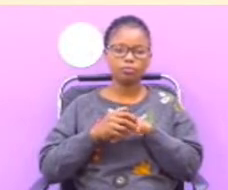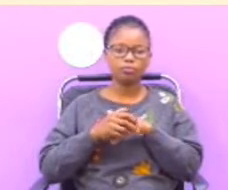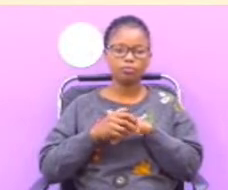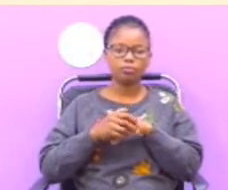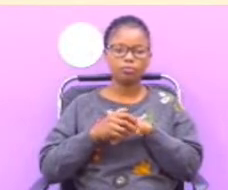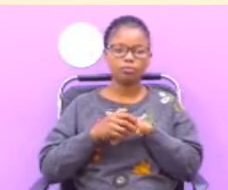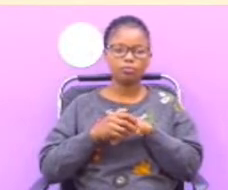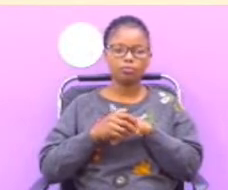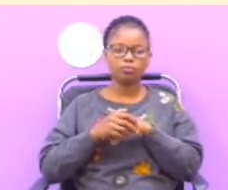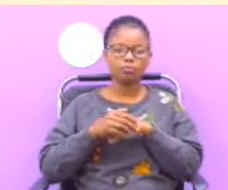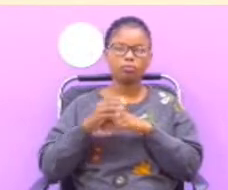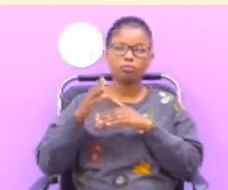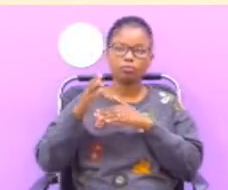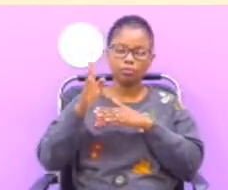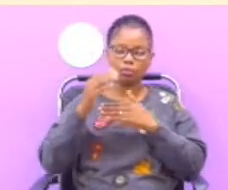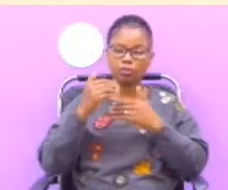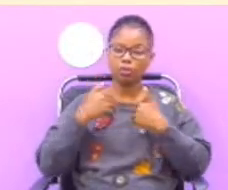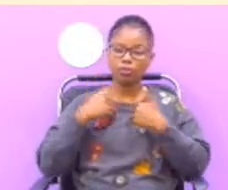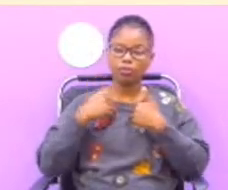Ngai witũ nĩ arĩ tha